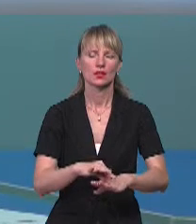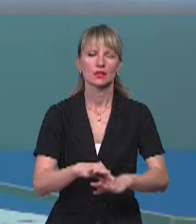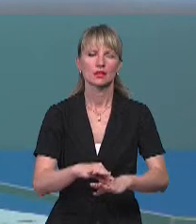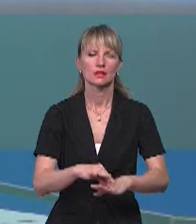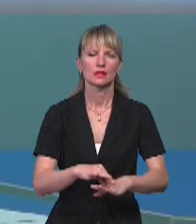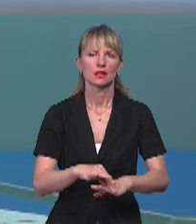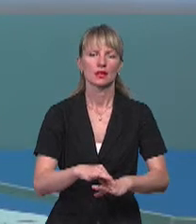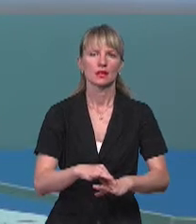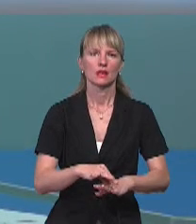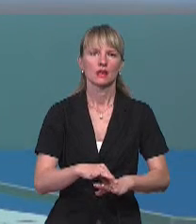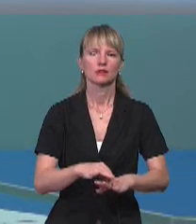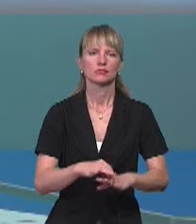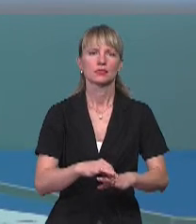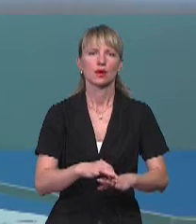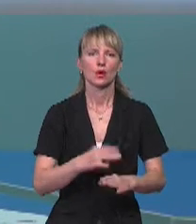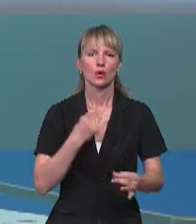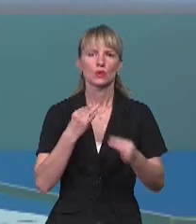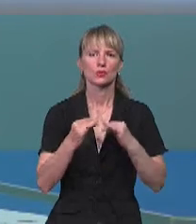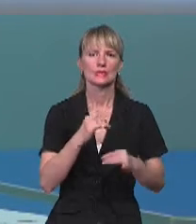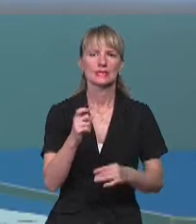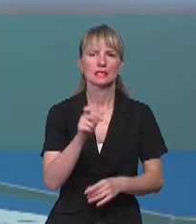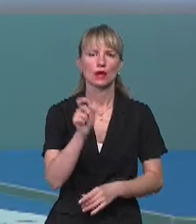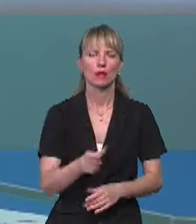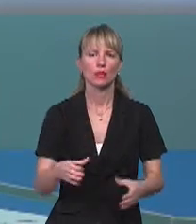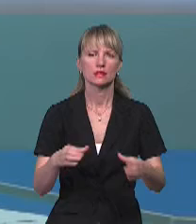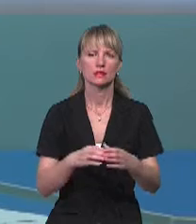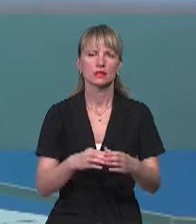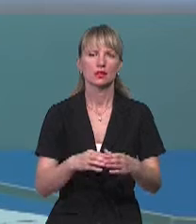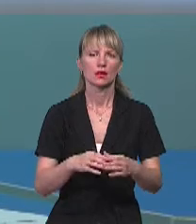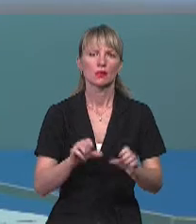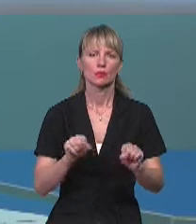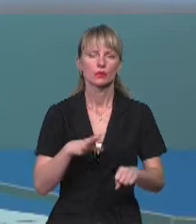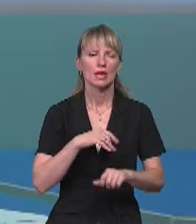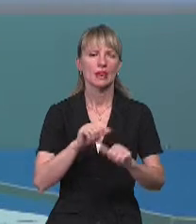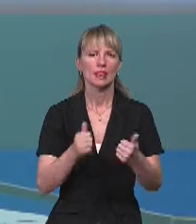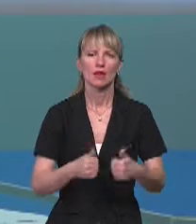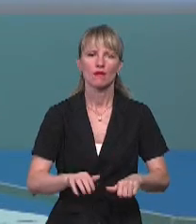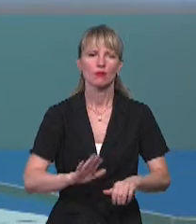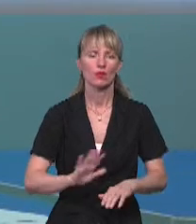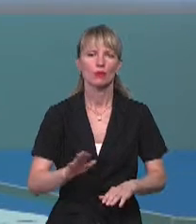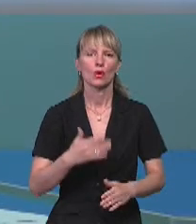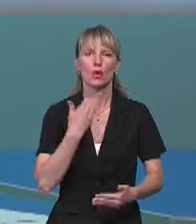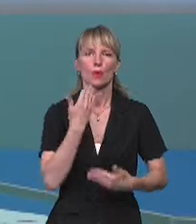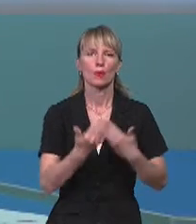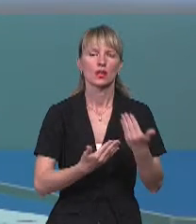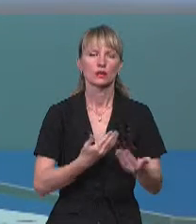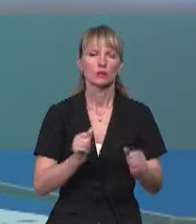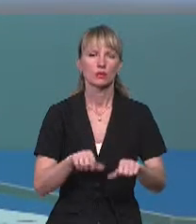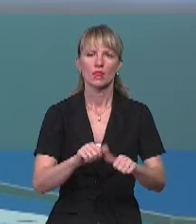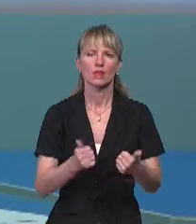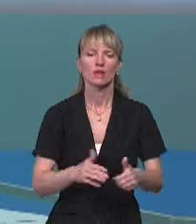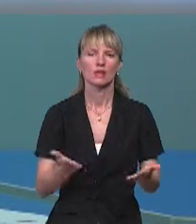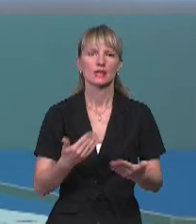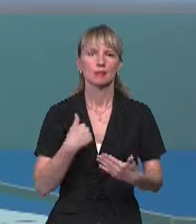з консультування з громадськістю, можливо, не у формі електронних опитувань, можливо, не у формі такі,